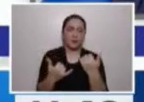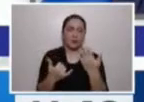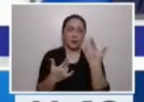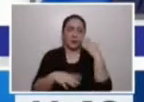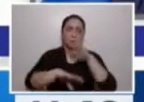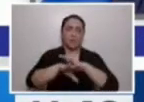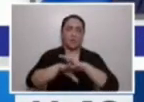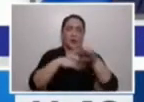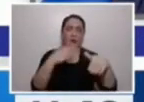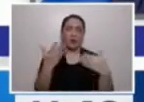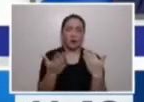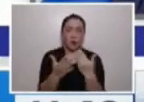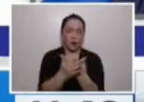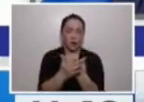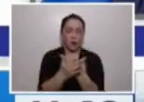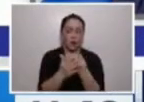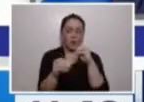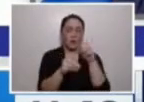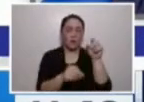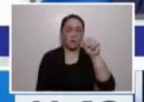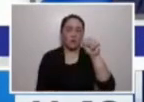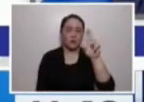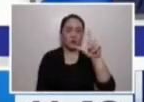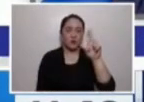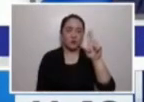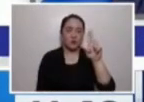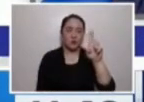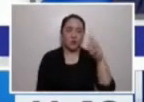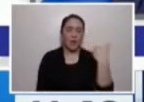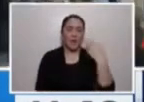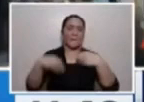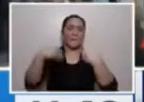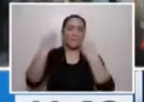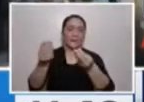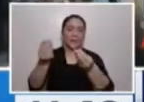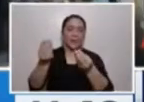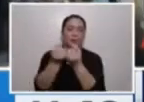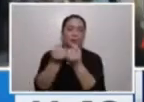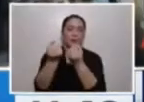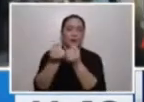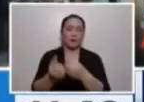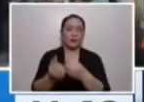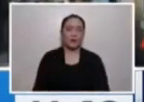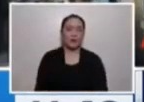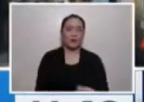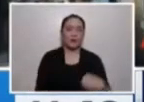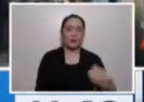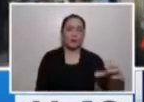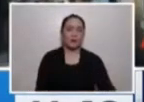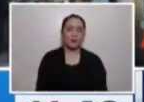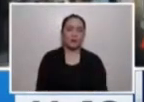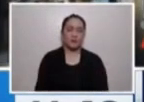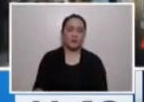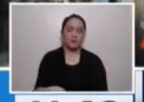sa bayan ng Maimbong, lalawigan ng Sulu, ang tunay na diwa ng bayanihan sa gitna ng umiiral na General Community Quarantine